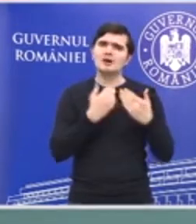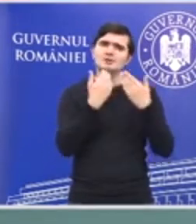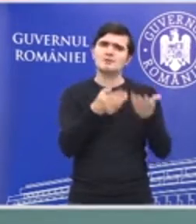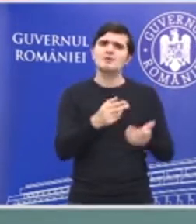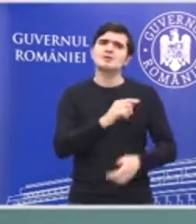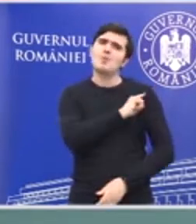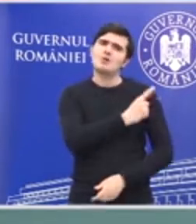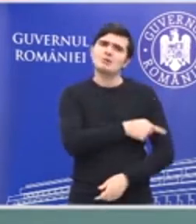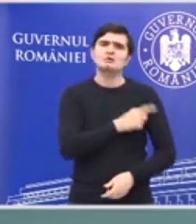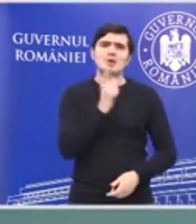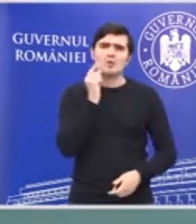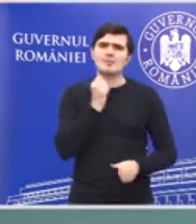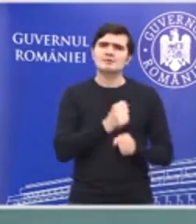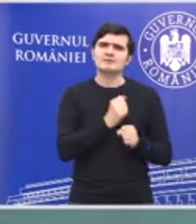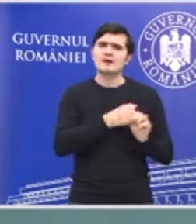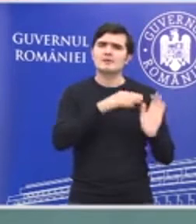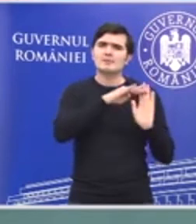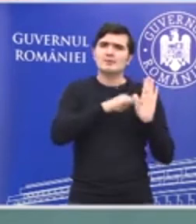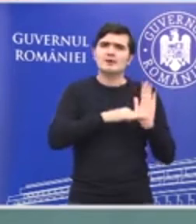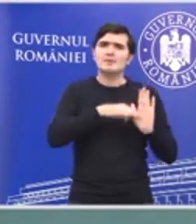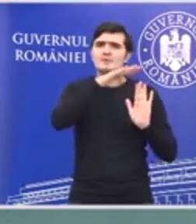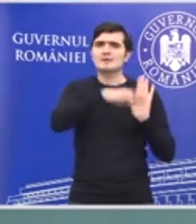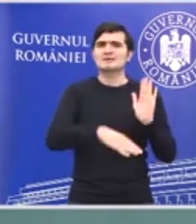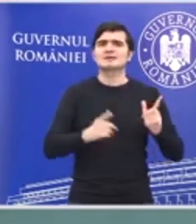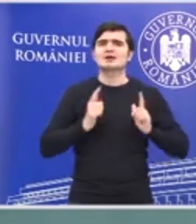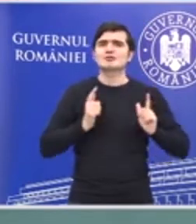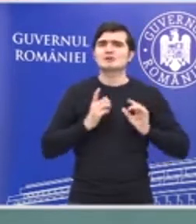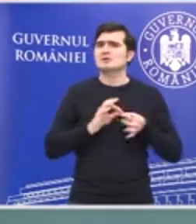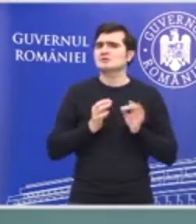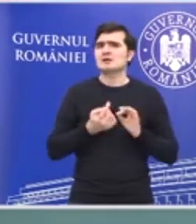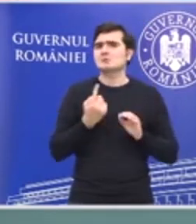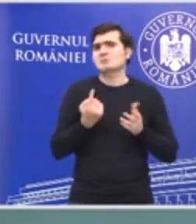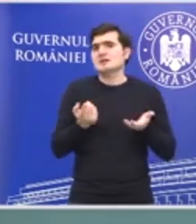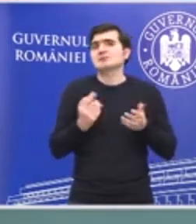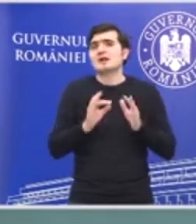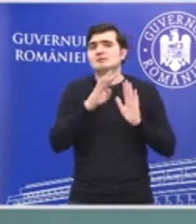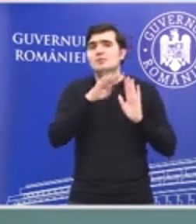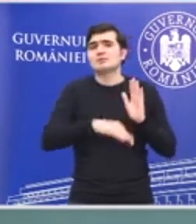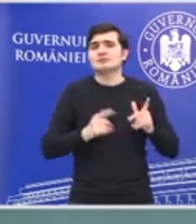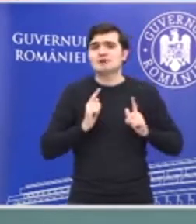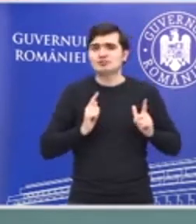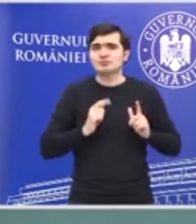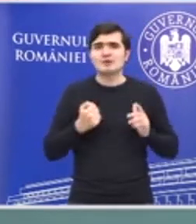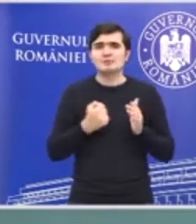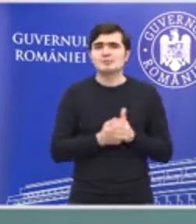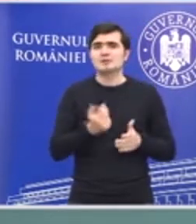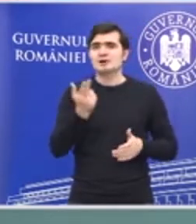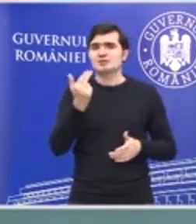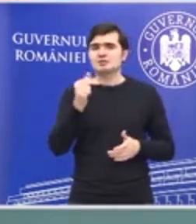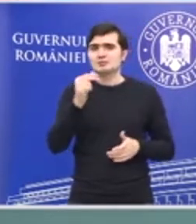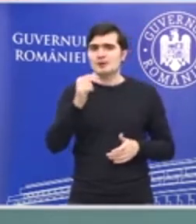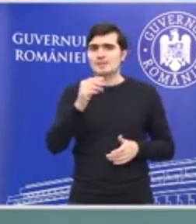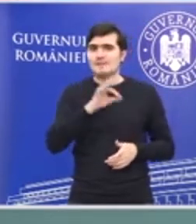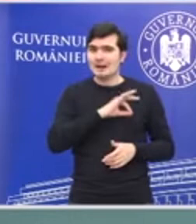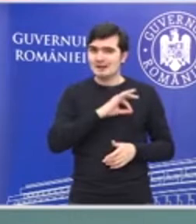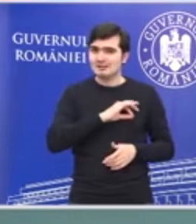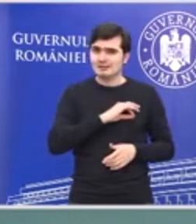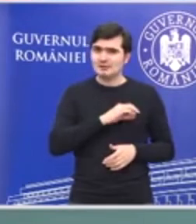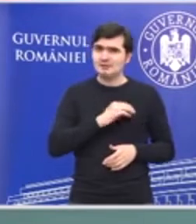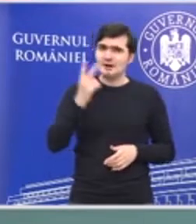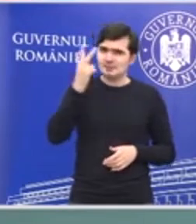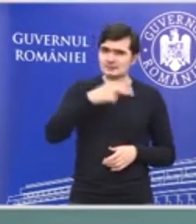posibilitatea oamenilor să se programeze pe lista de așteptare. Asta înseamnă o listă de așteptare. Până la 15 martie, înțelegeam